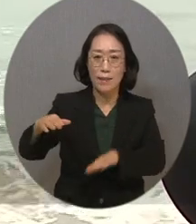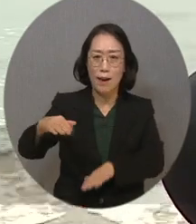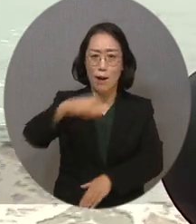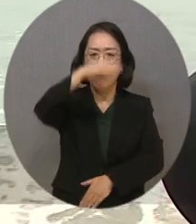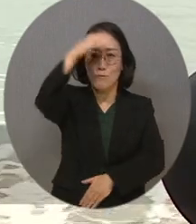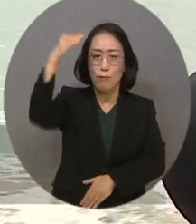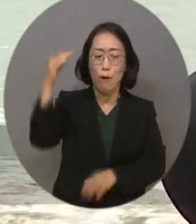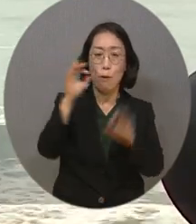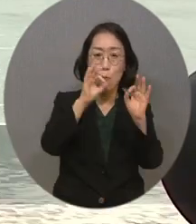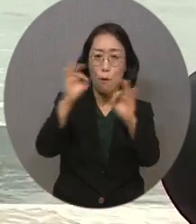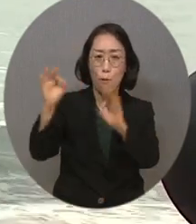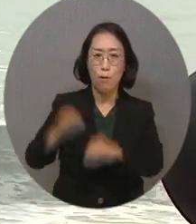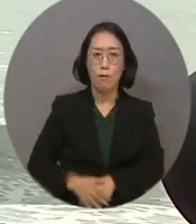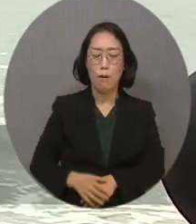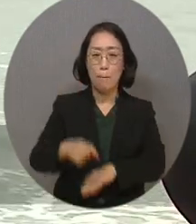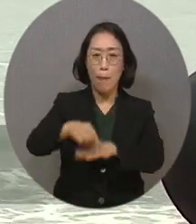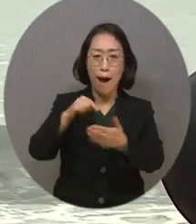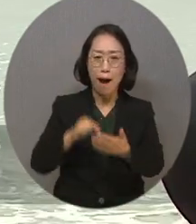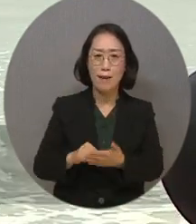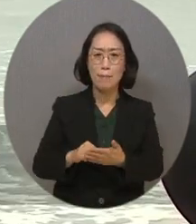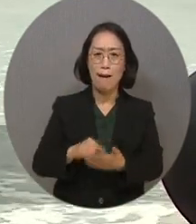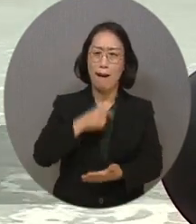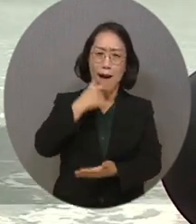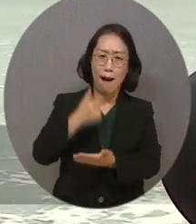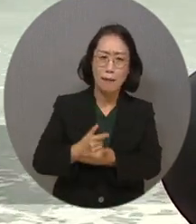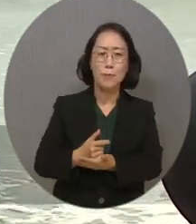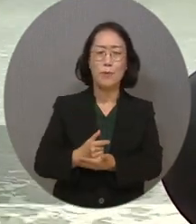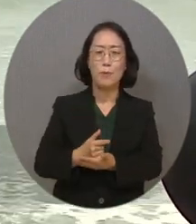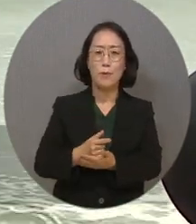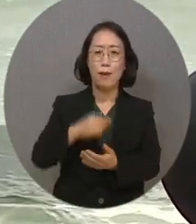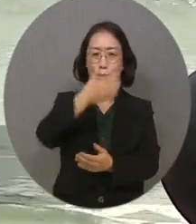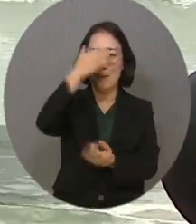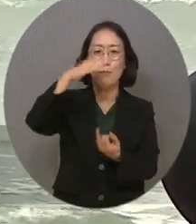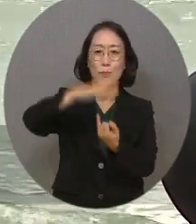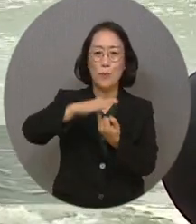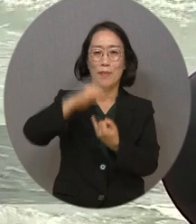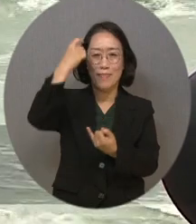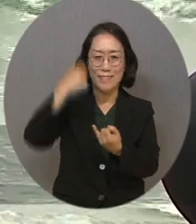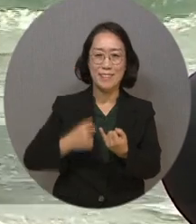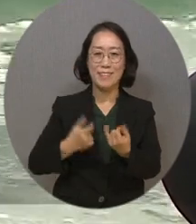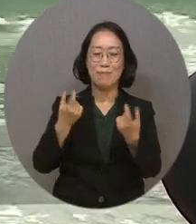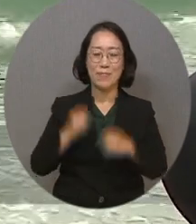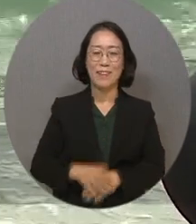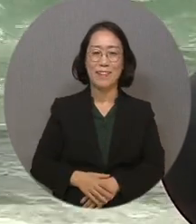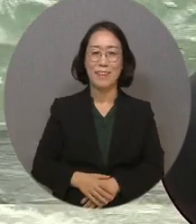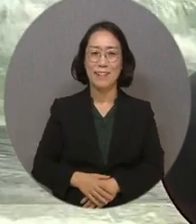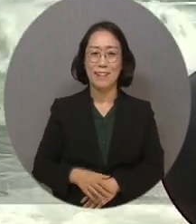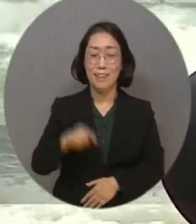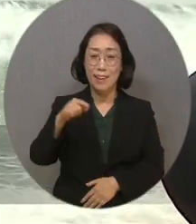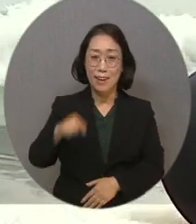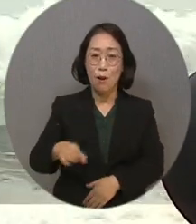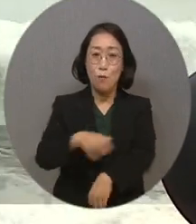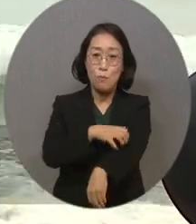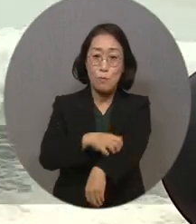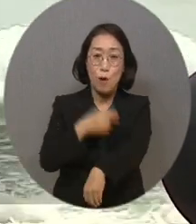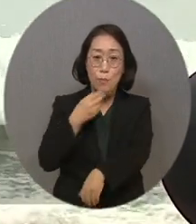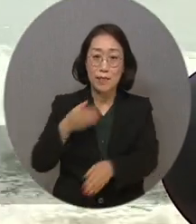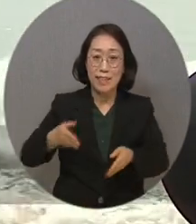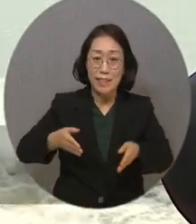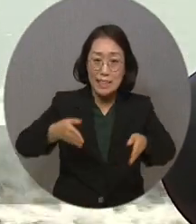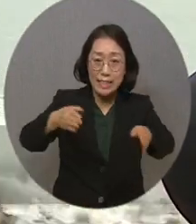보니까 너무 마음이 울렁거리고 설레이고 소녀 같습니다. 그리고 이런